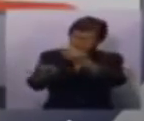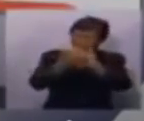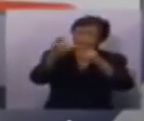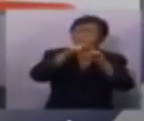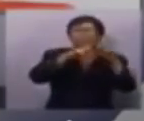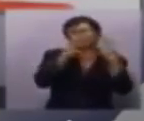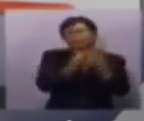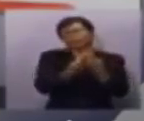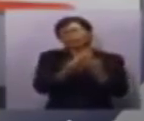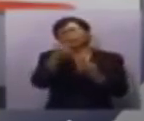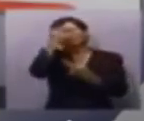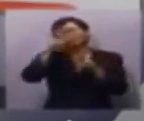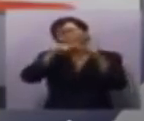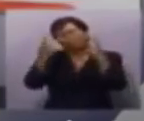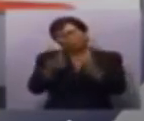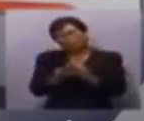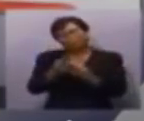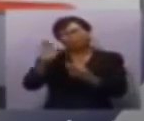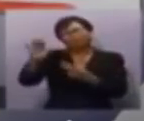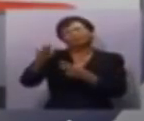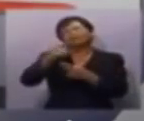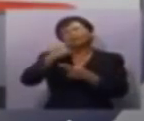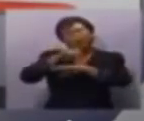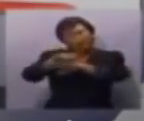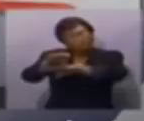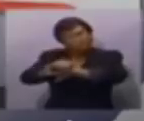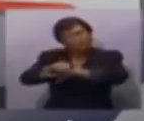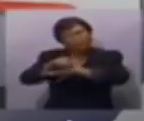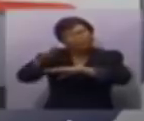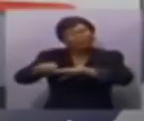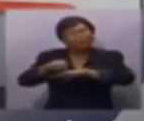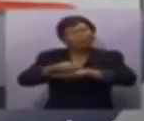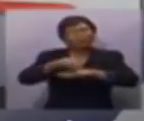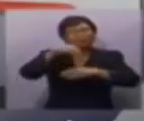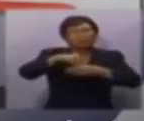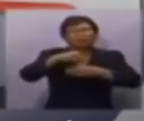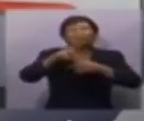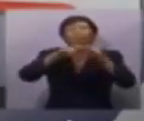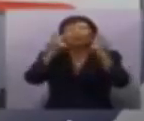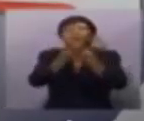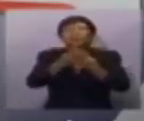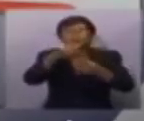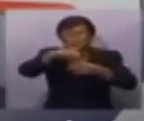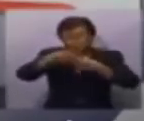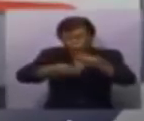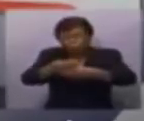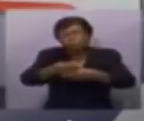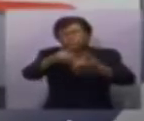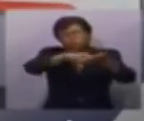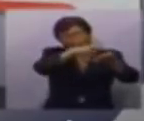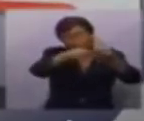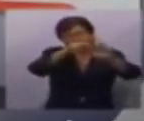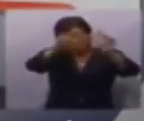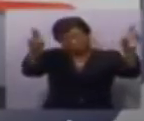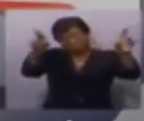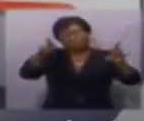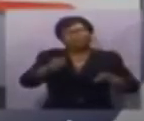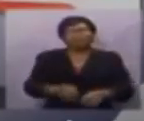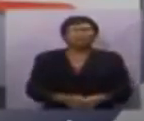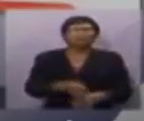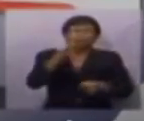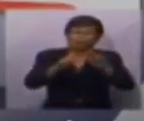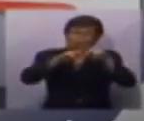Sebab parti ini ialah aktor utama terlibat dalam mana-mana proses pilihan raya. Dan kalau parti